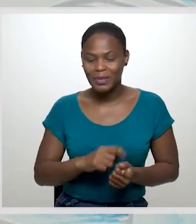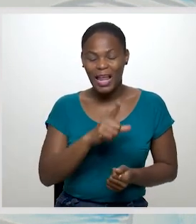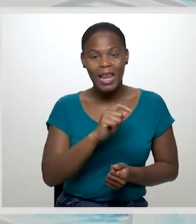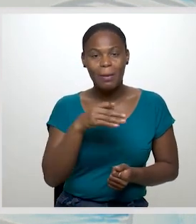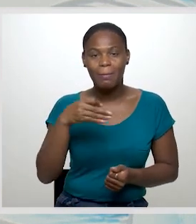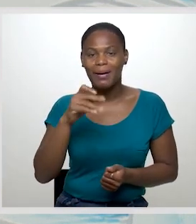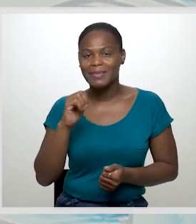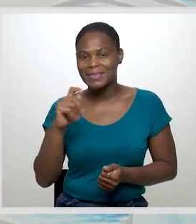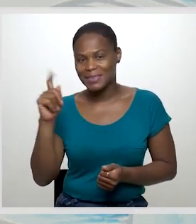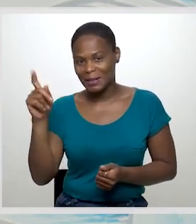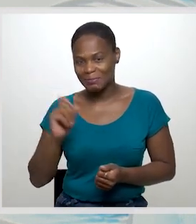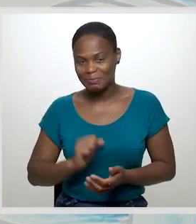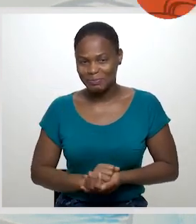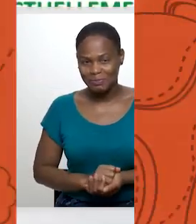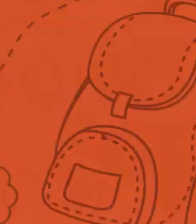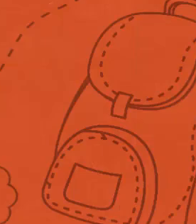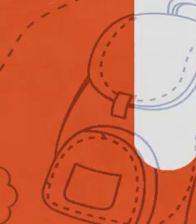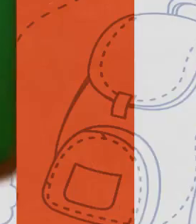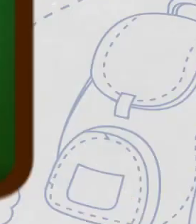Passons au devoir maintenant.